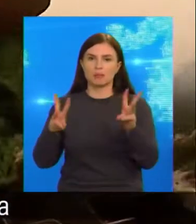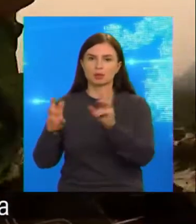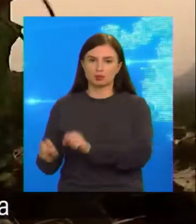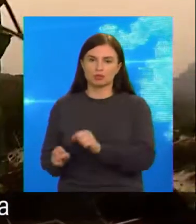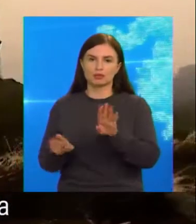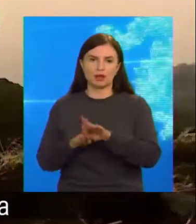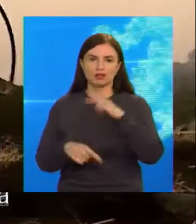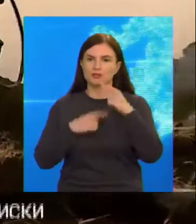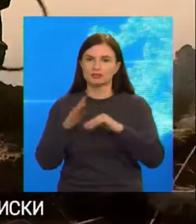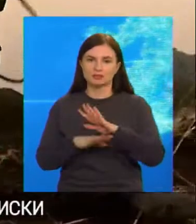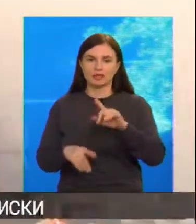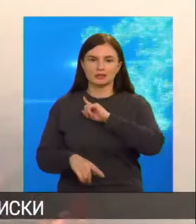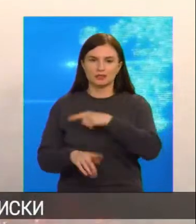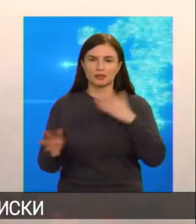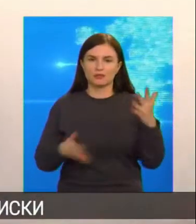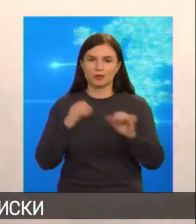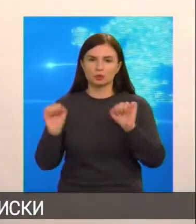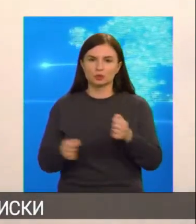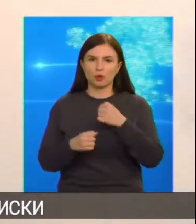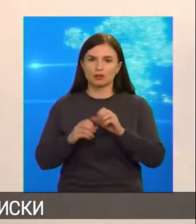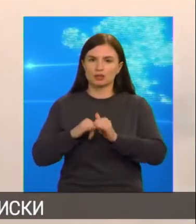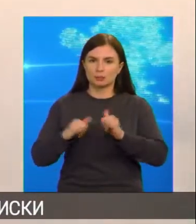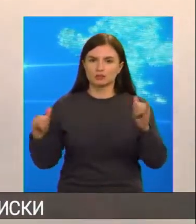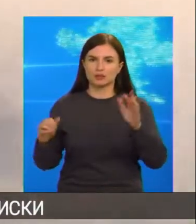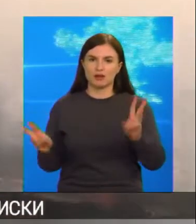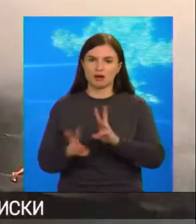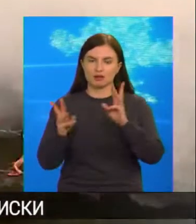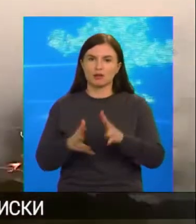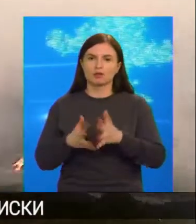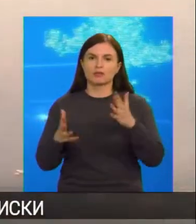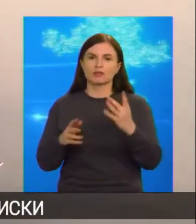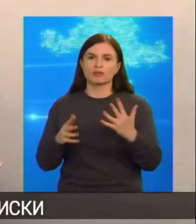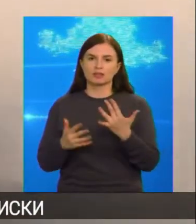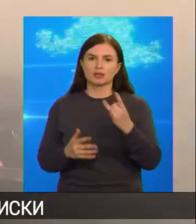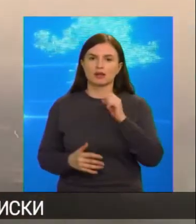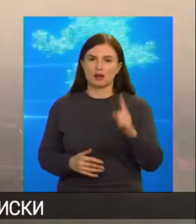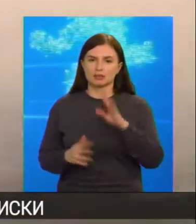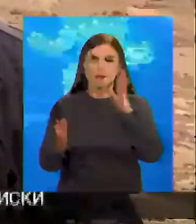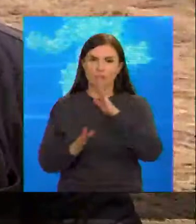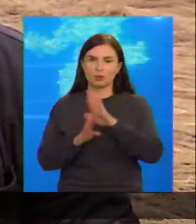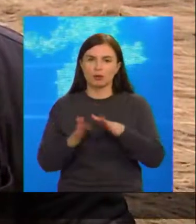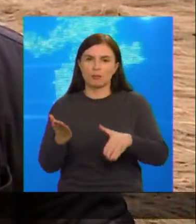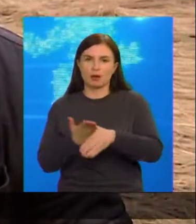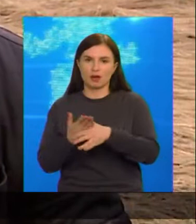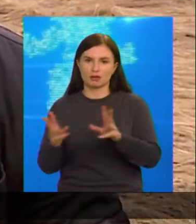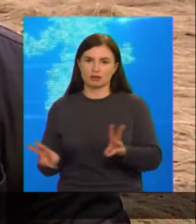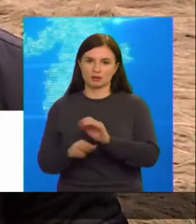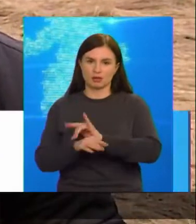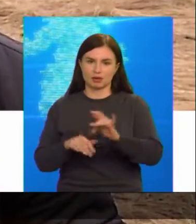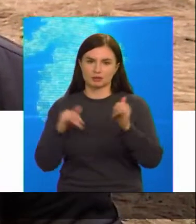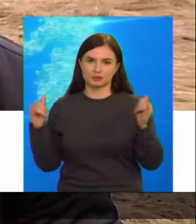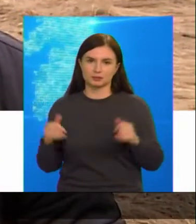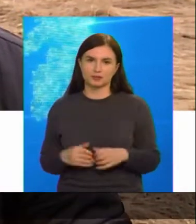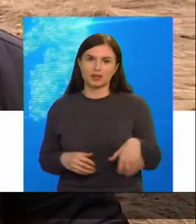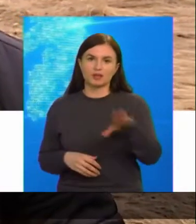не всегда. При сильном ветре скорость распространения огня увеличивается в разы. Погода лишь помогает огню разгораться. Все пожары, и